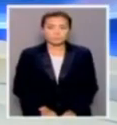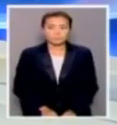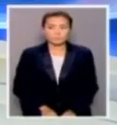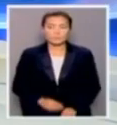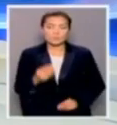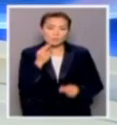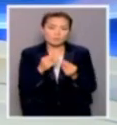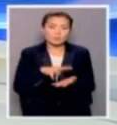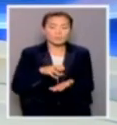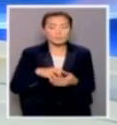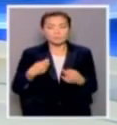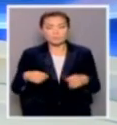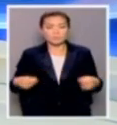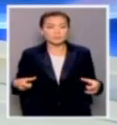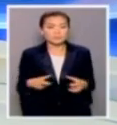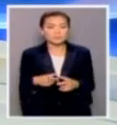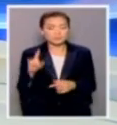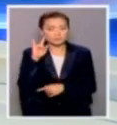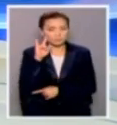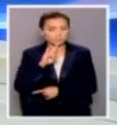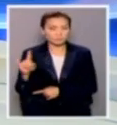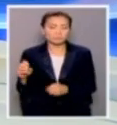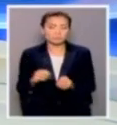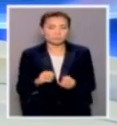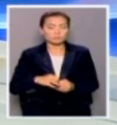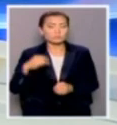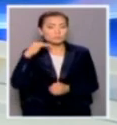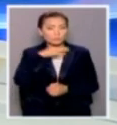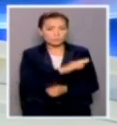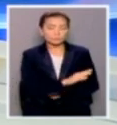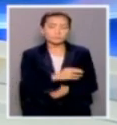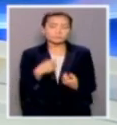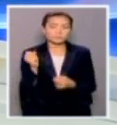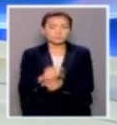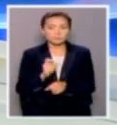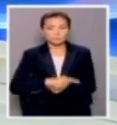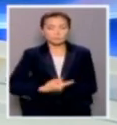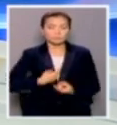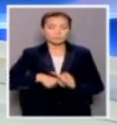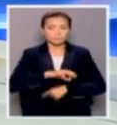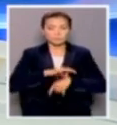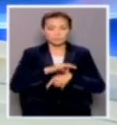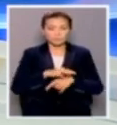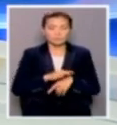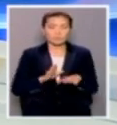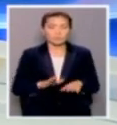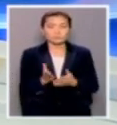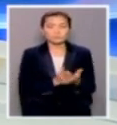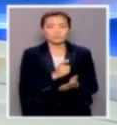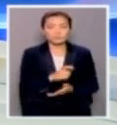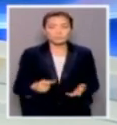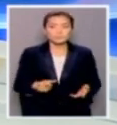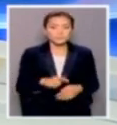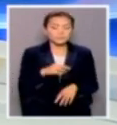Фастфуд пен самса сатып, карантин талаптарына бағынбайтындар әлі де тыйылмай тұр. Тауарды тапсырыс берген жерге жеткізумен ғана шектелмеген